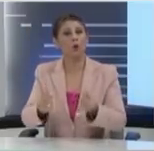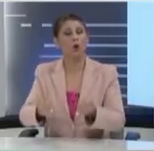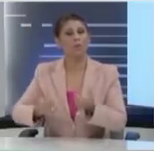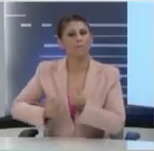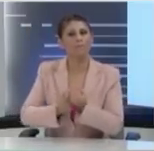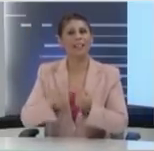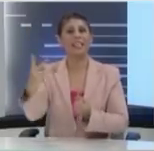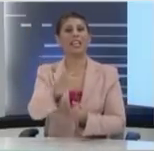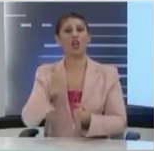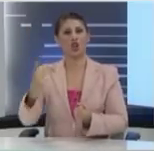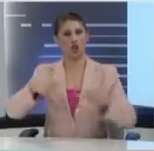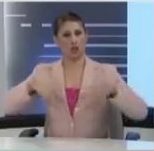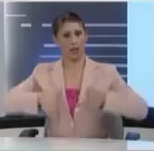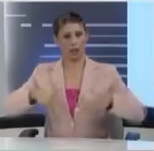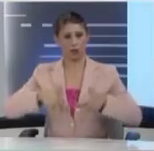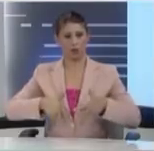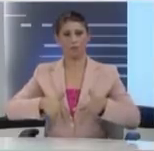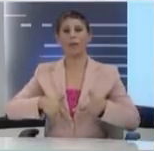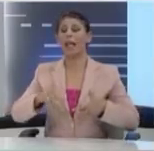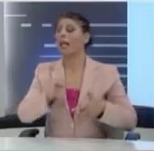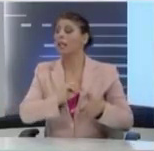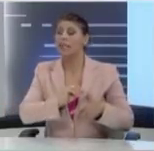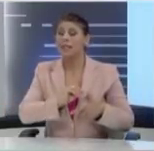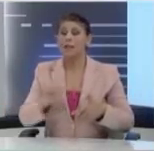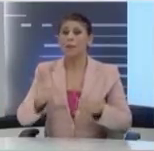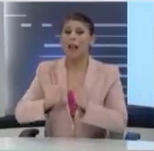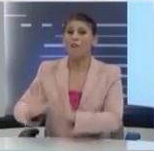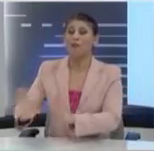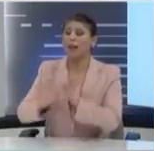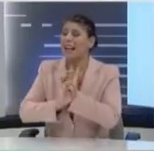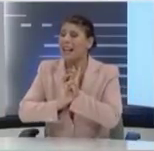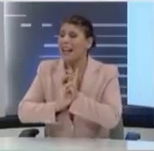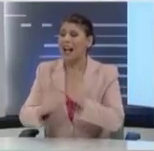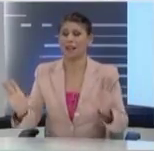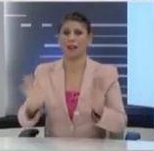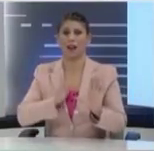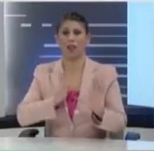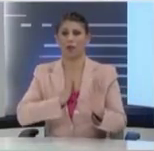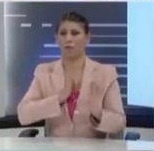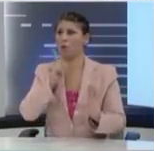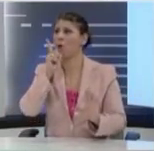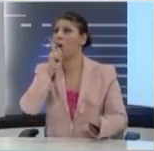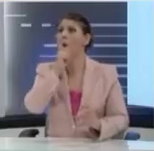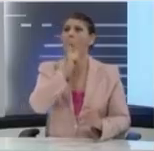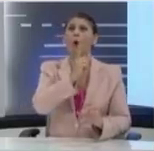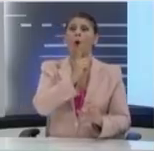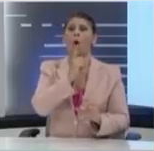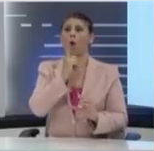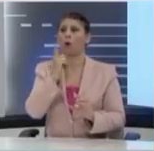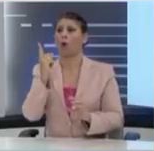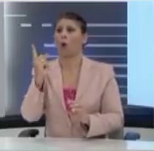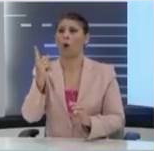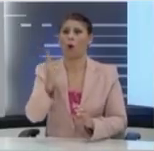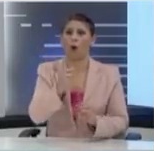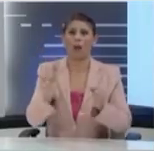το κοινωνικό κράτος, να μην μείνει κανένας συμπολίτης μας ποτέ ξανά μόνος του απέναντι στην κρίση, μόνος